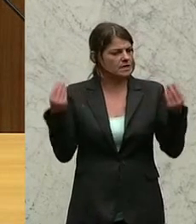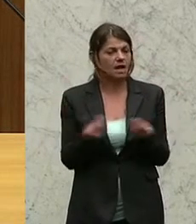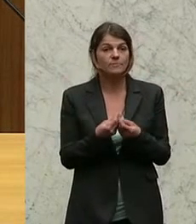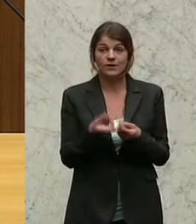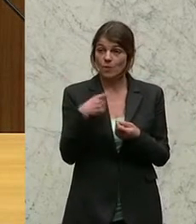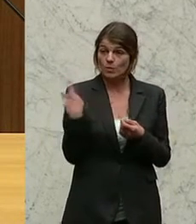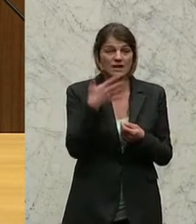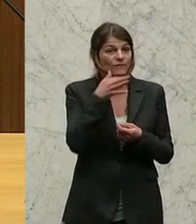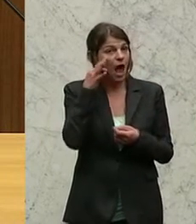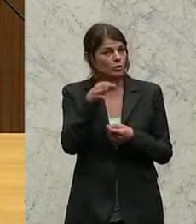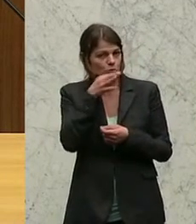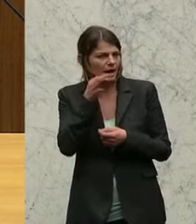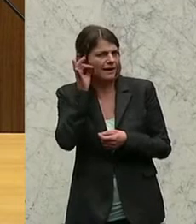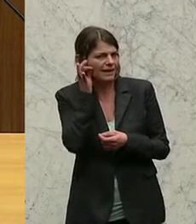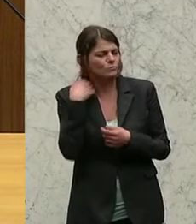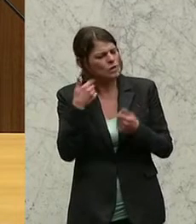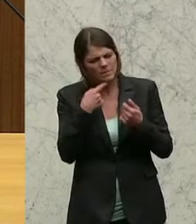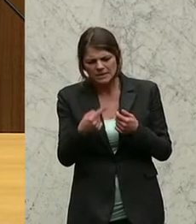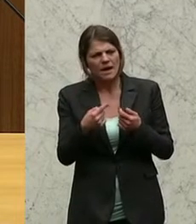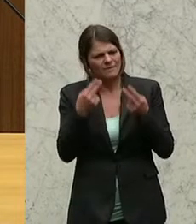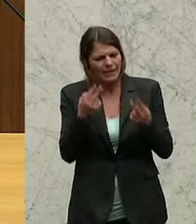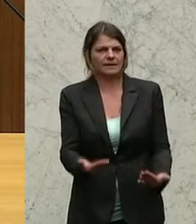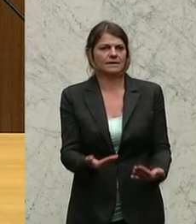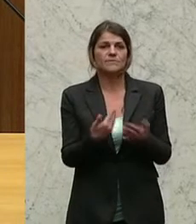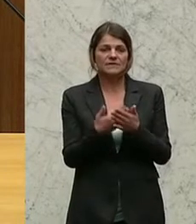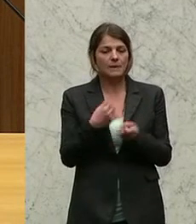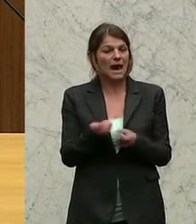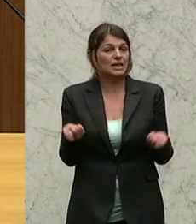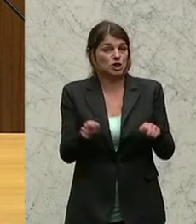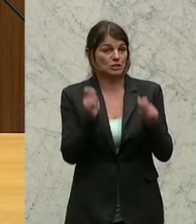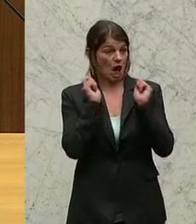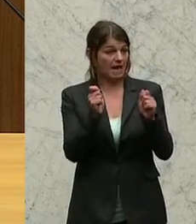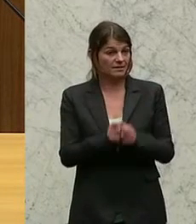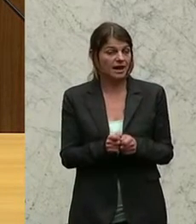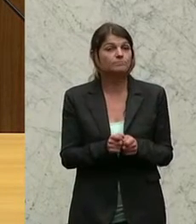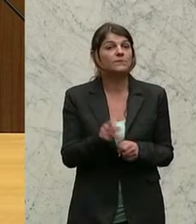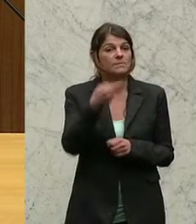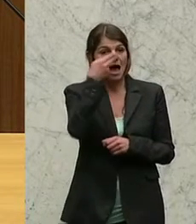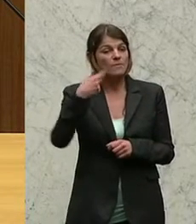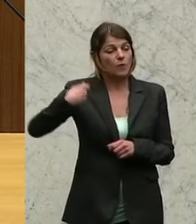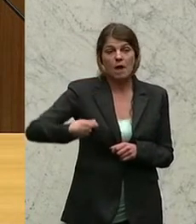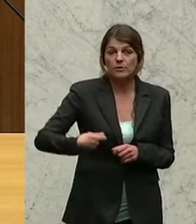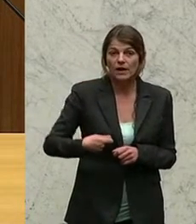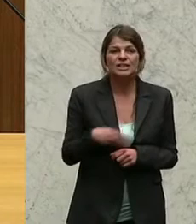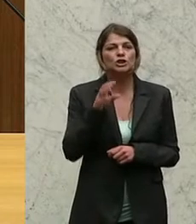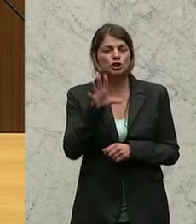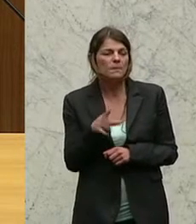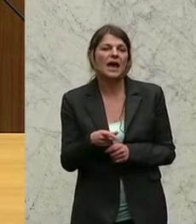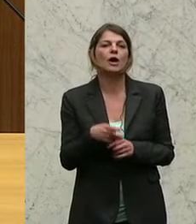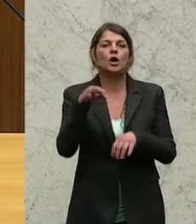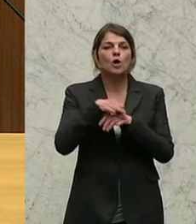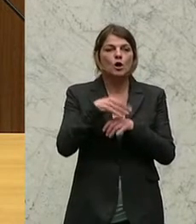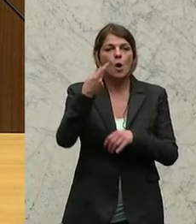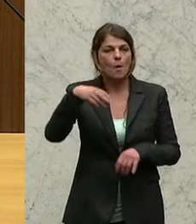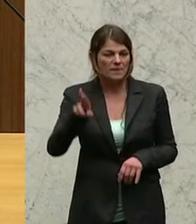von uns Frauensprecherinnen noch einmal zu unterstreichen, bringe ich den Entschließungsantrag im Namen der Abgeordneten Szymanek,